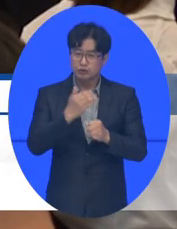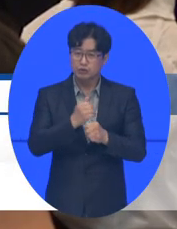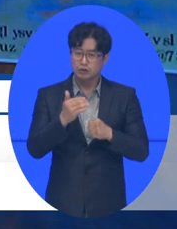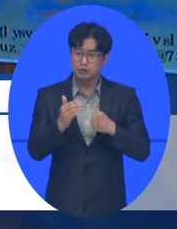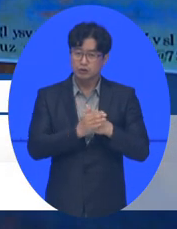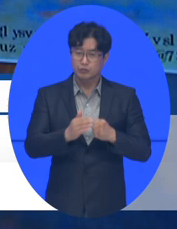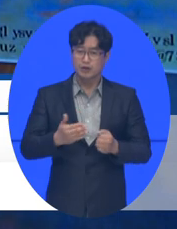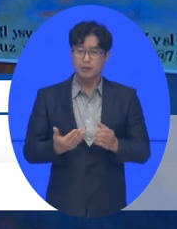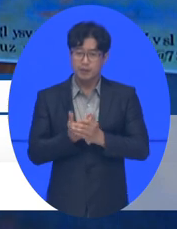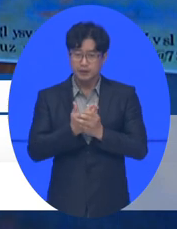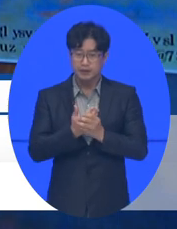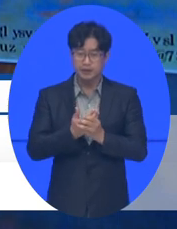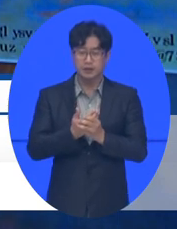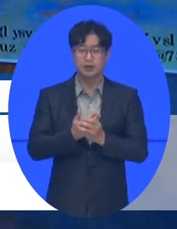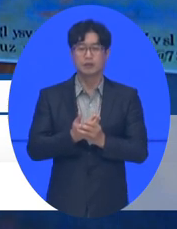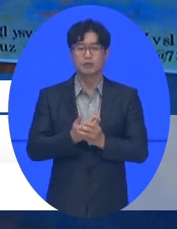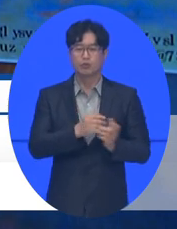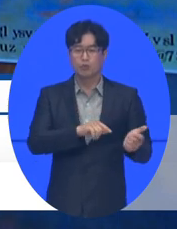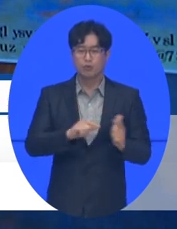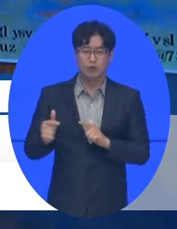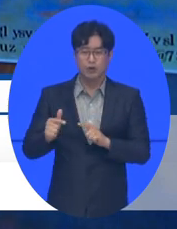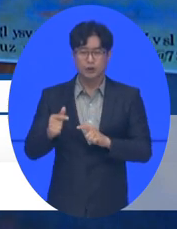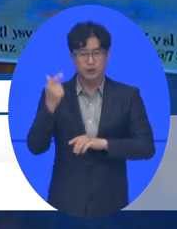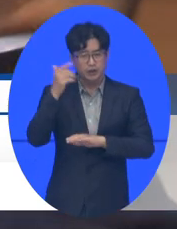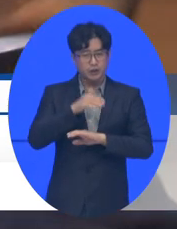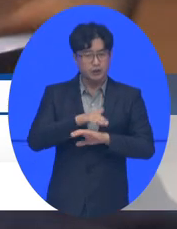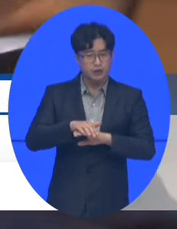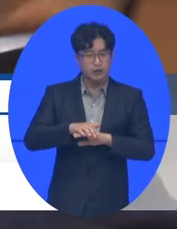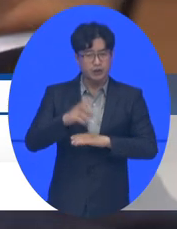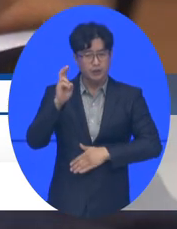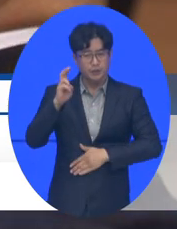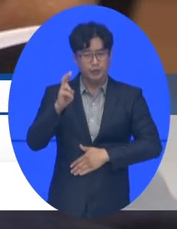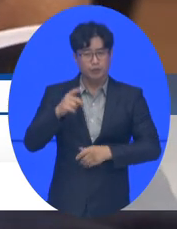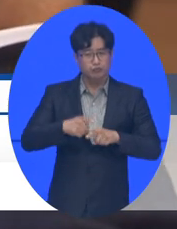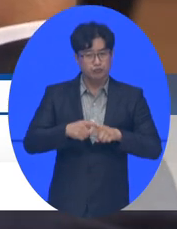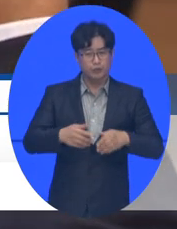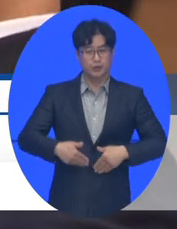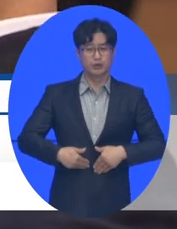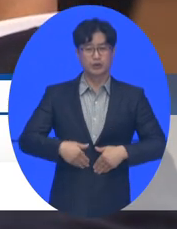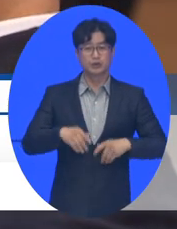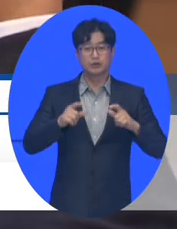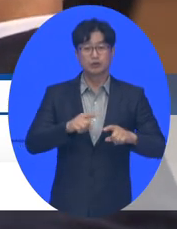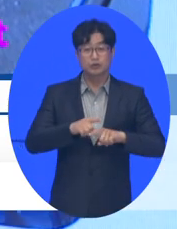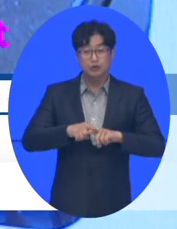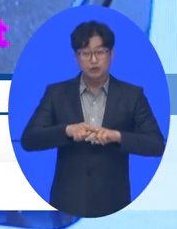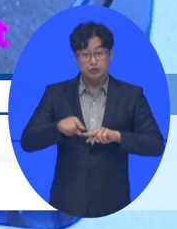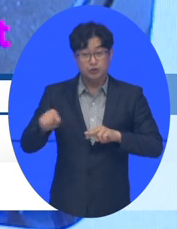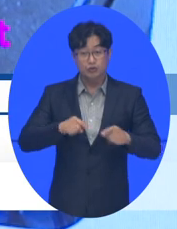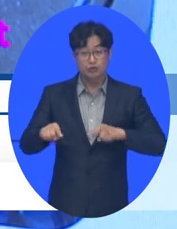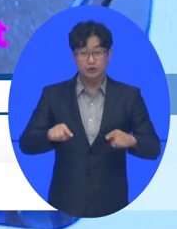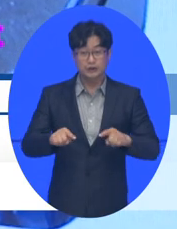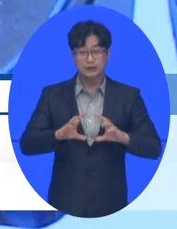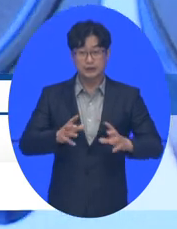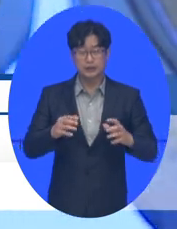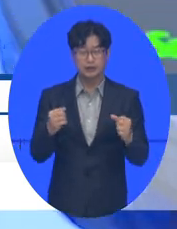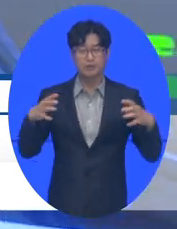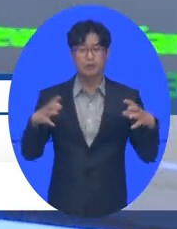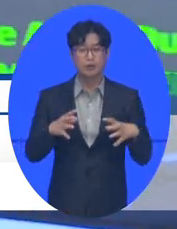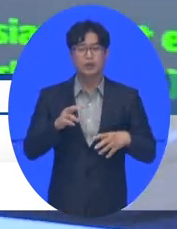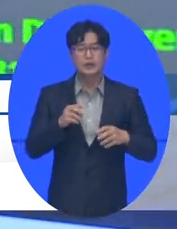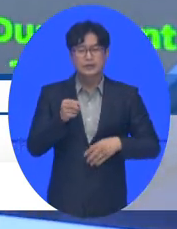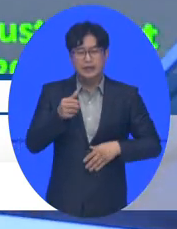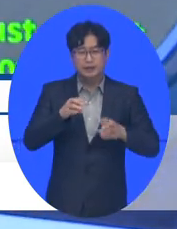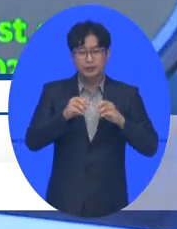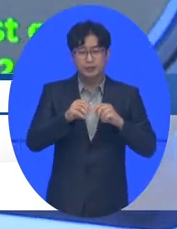때문에 다방면에서 예측과 분석이 필요하며 여러 지자체나 국가가 협력하여야